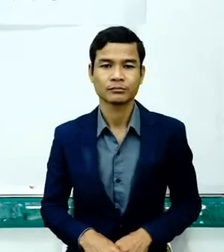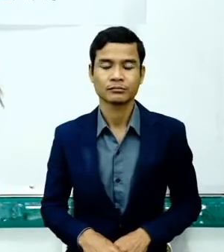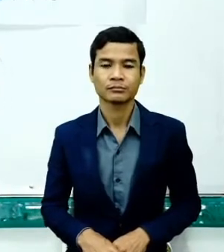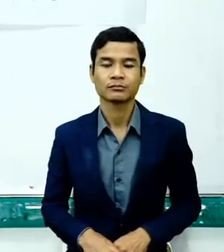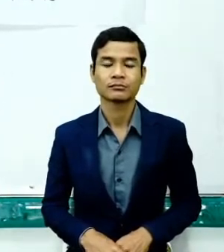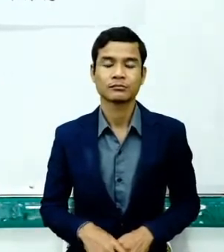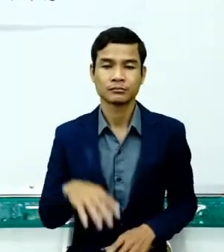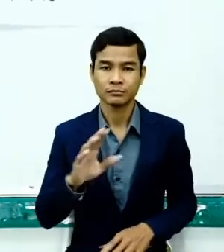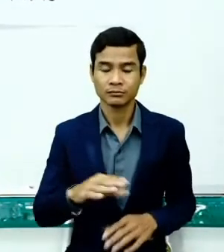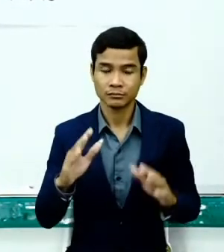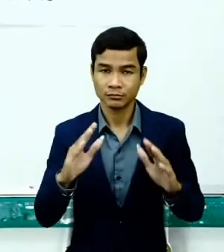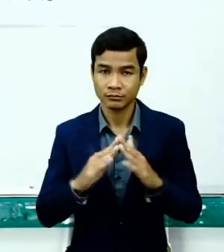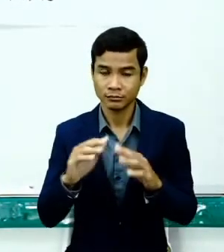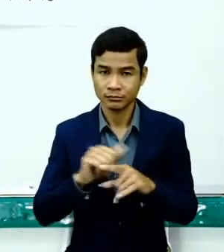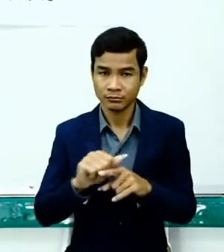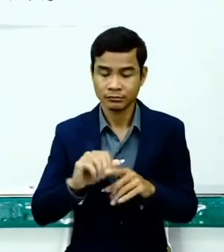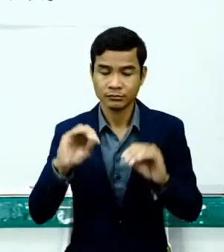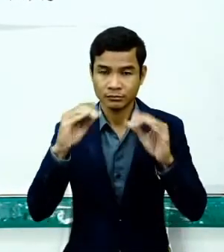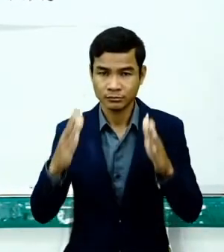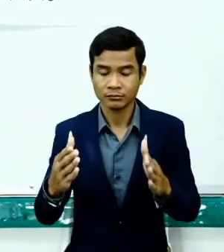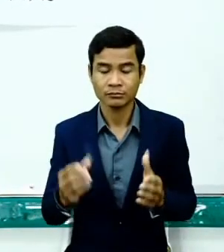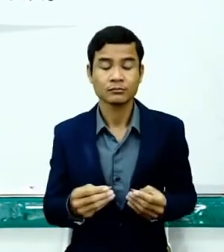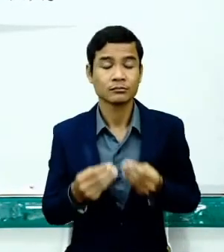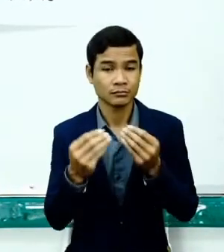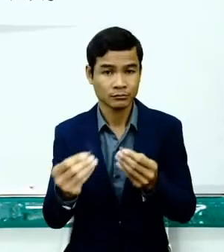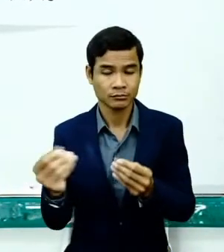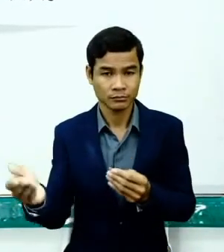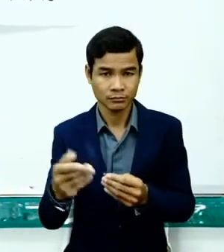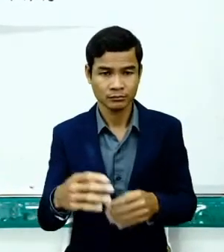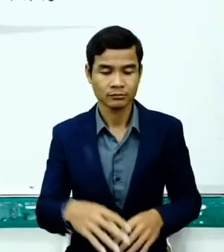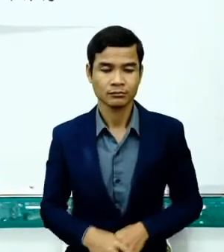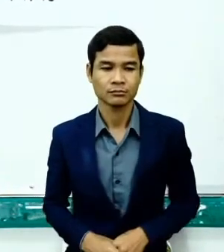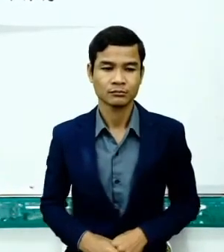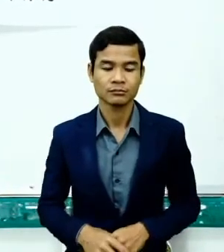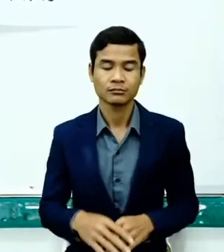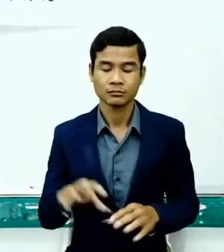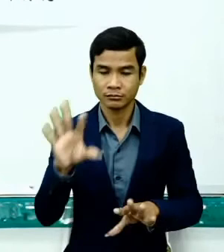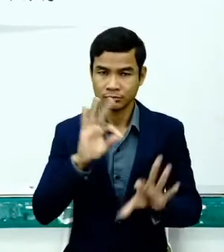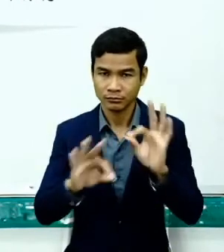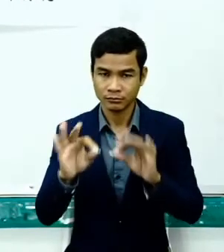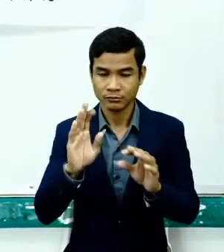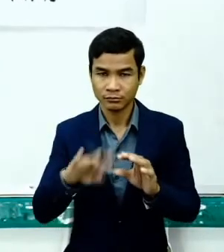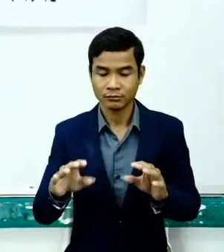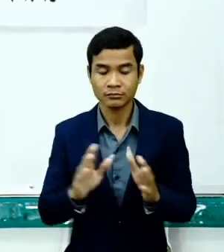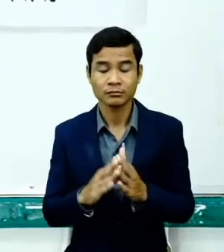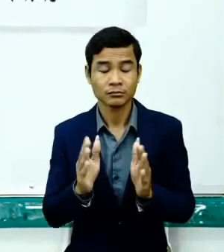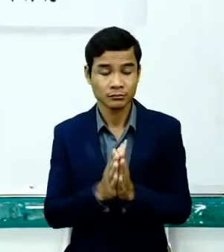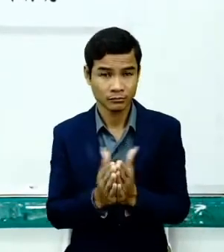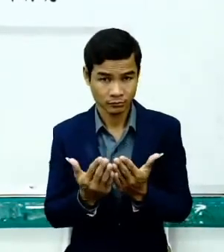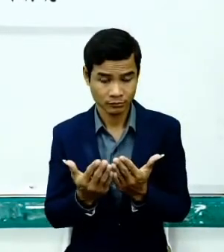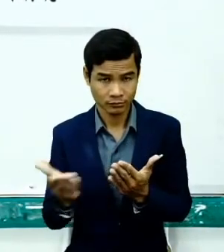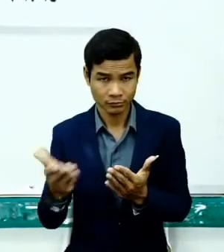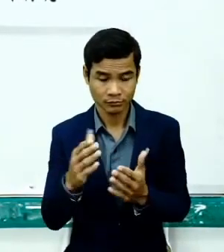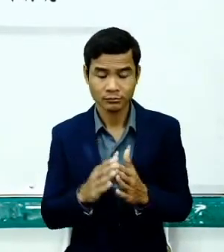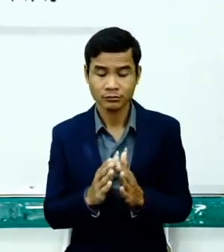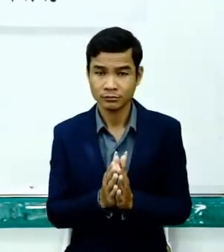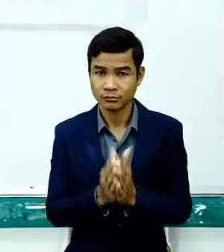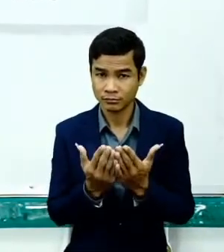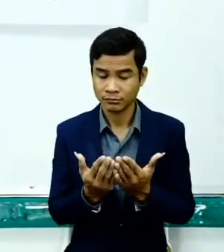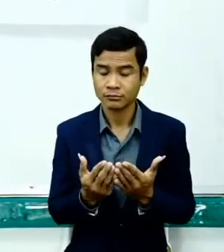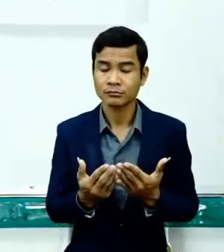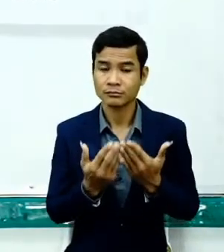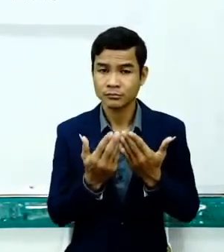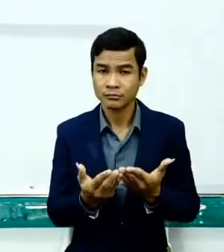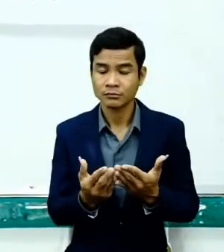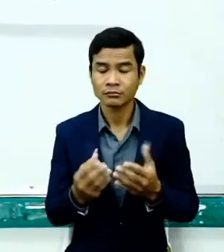ចាកិច្ចការផ្ទះហ្នឹងគឺអ្នកគ្រូឲ្យកូនកូនចាជ្រើសរើសឥឡូវកូនលើកសិភៅឲ្យដាក់លើតុសិនមកអ្នកគ្រូ